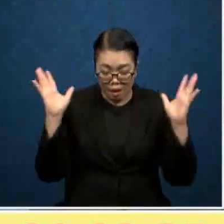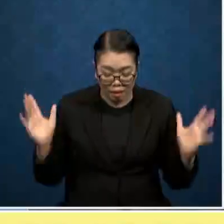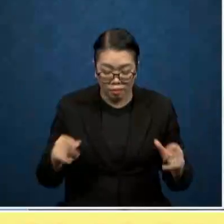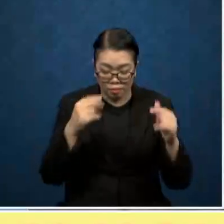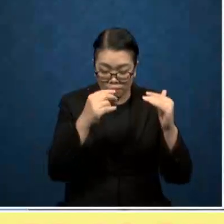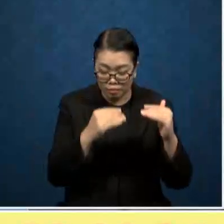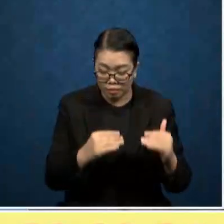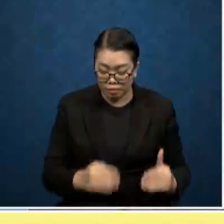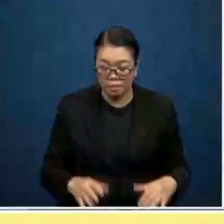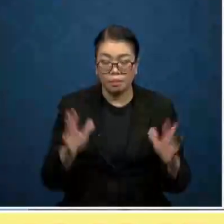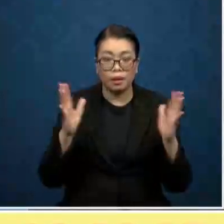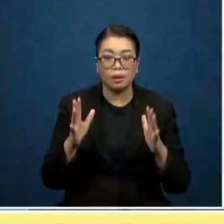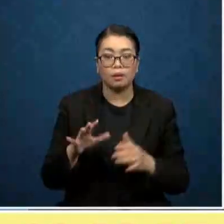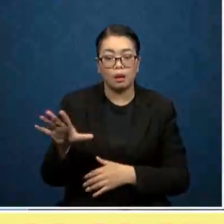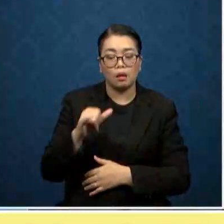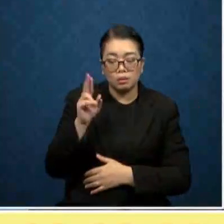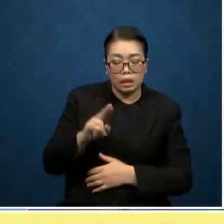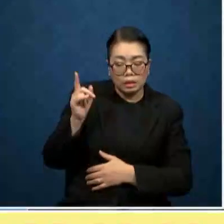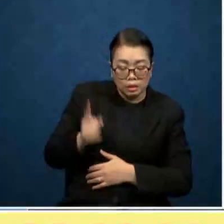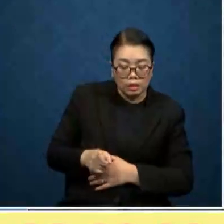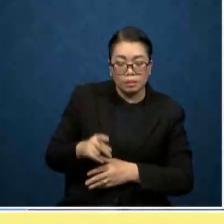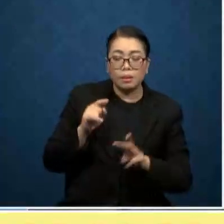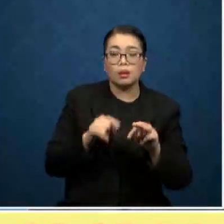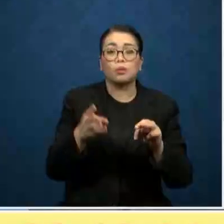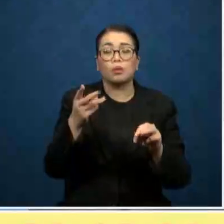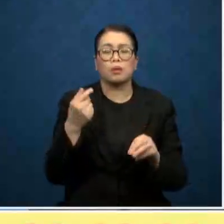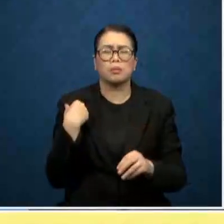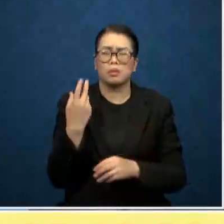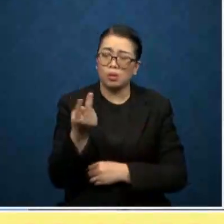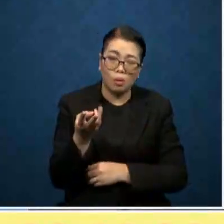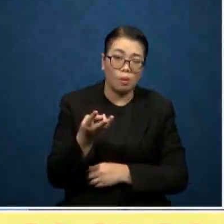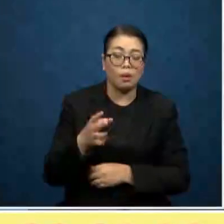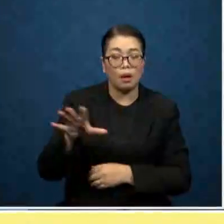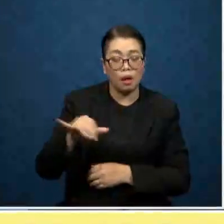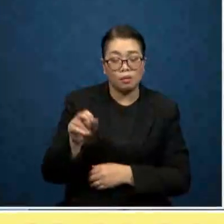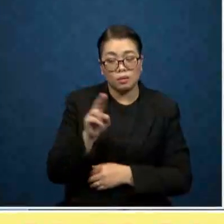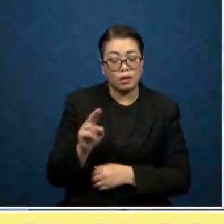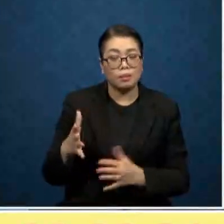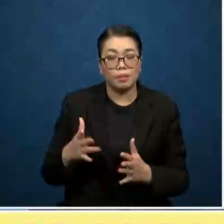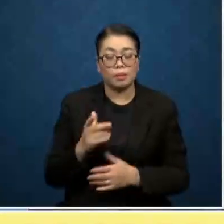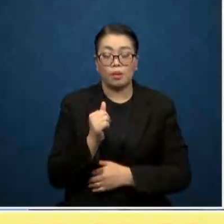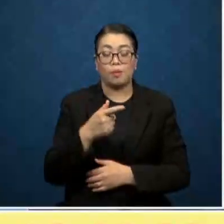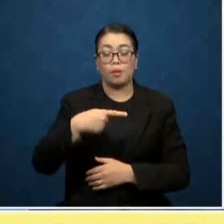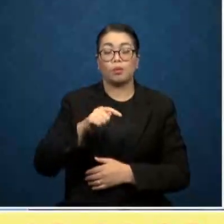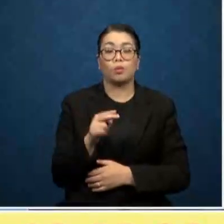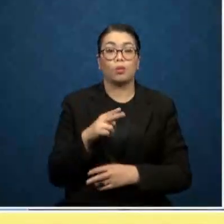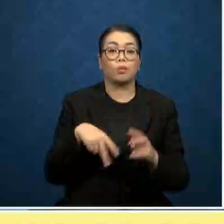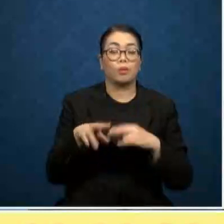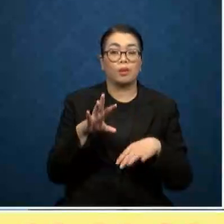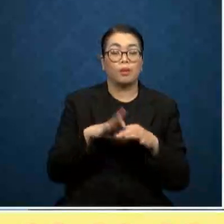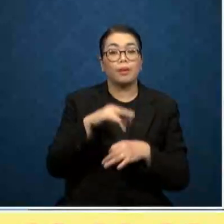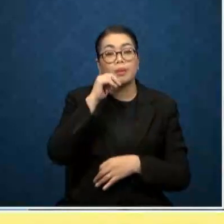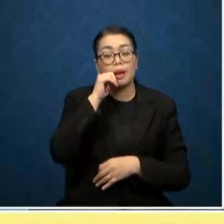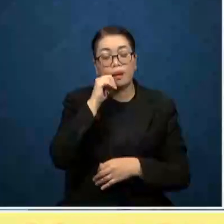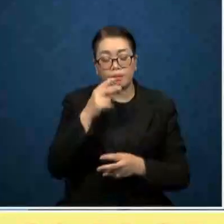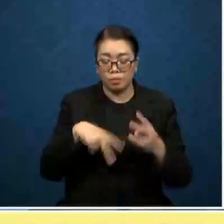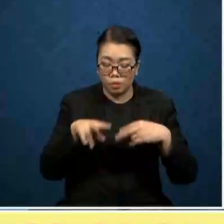มายแต่ใช้จริงไม่กี่มาตราเไม่ได้เอาไปใช้อบทที่มีหน้าที่ดูแลเรื่องนี้ก็ไม่